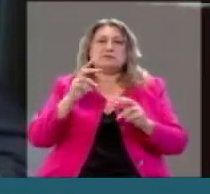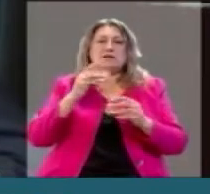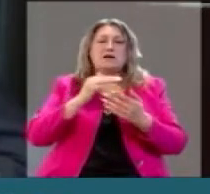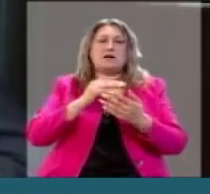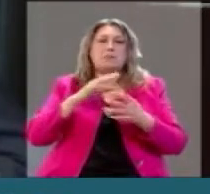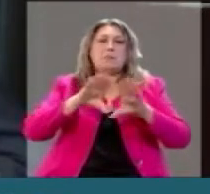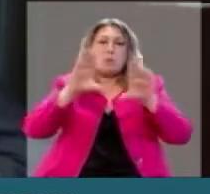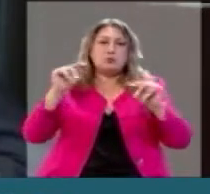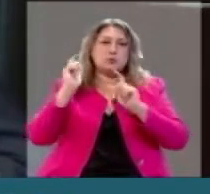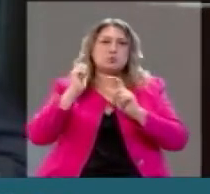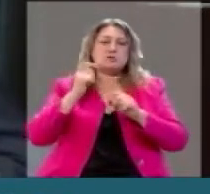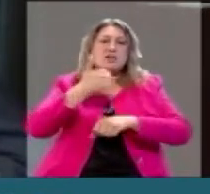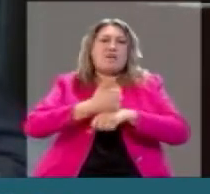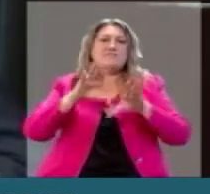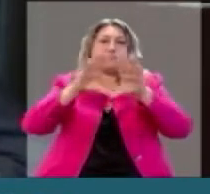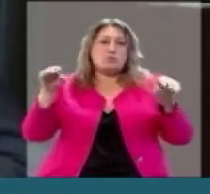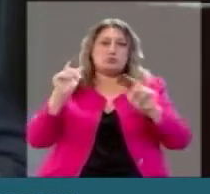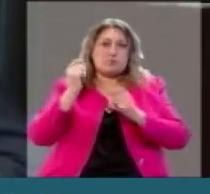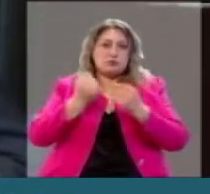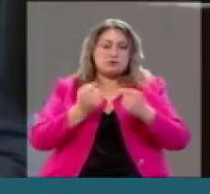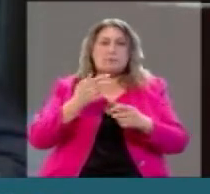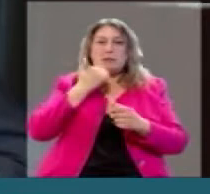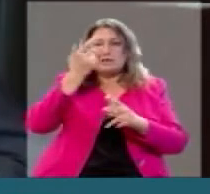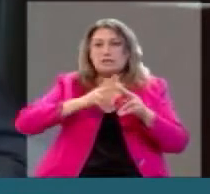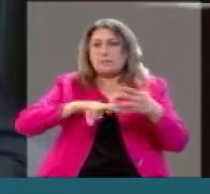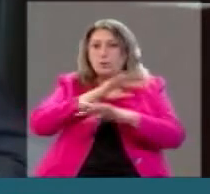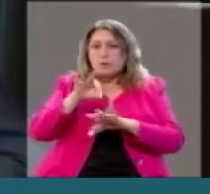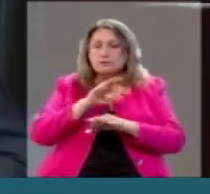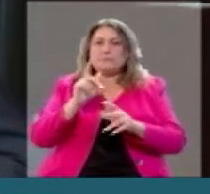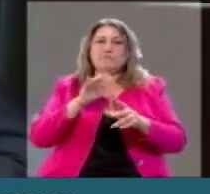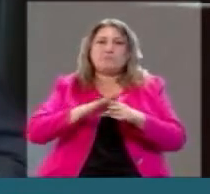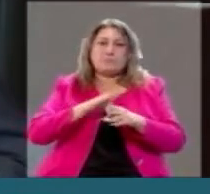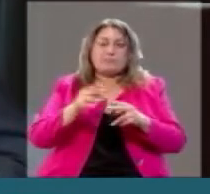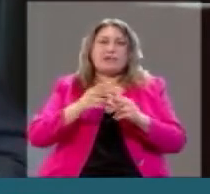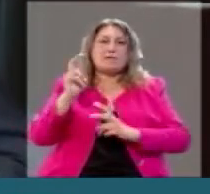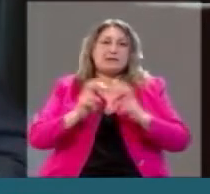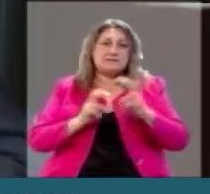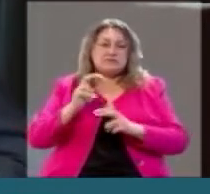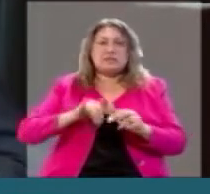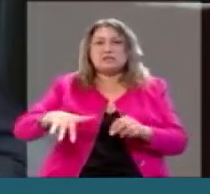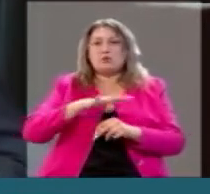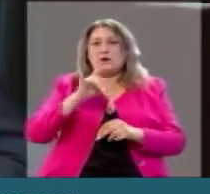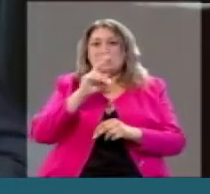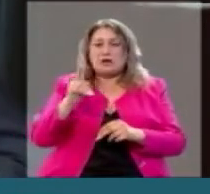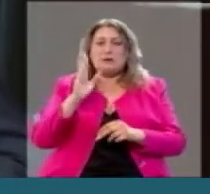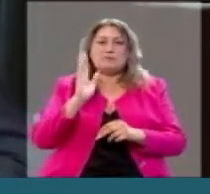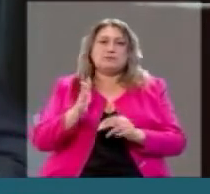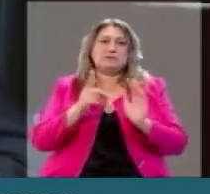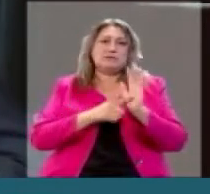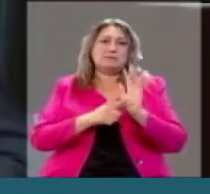ведущего моста грузовых автомобилей. Благодаря этому проекту уровень локализации производства данного вида продукции на территории РК